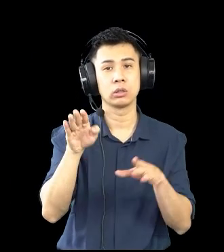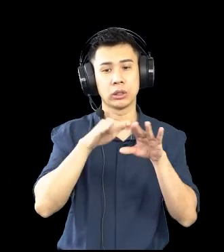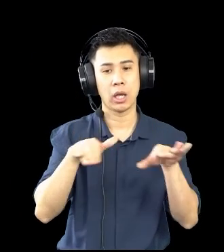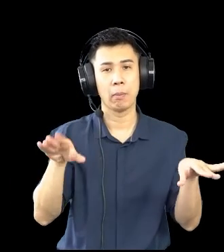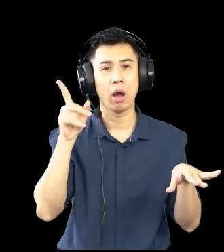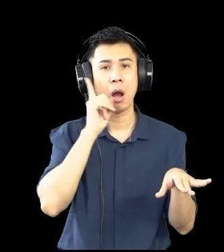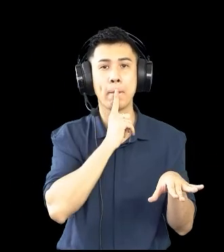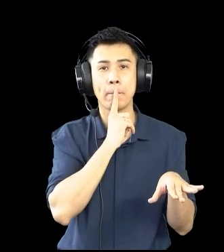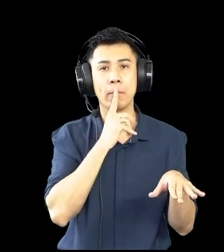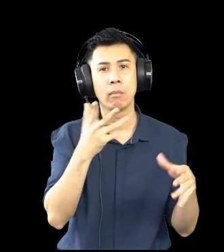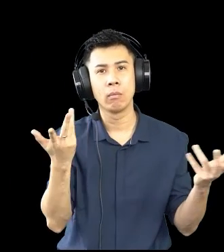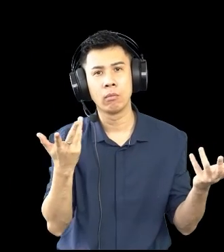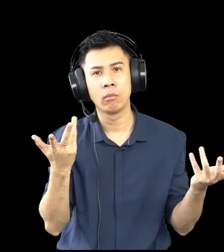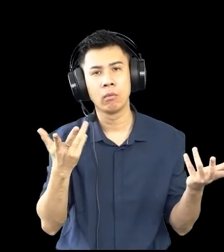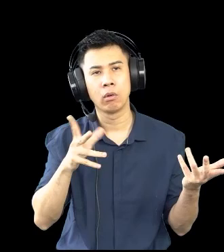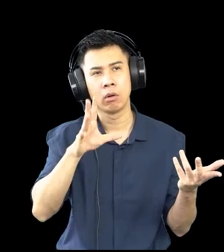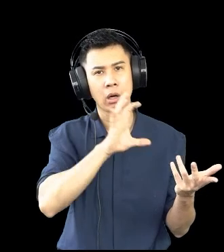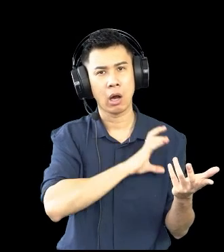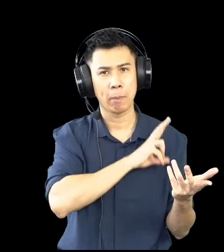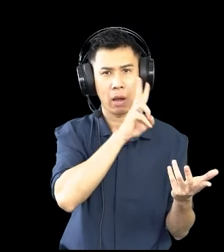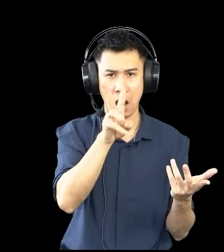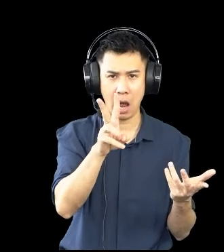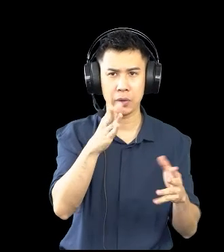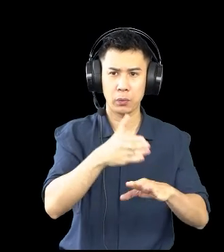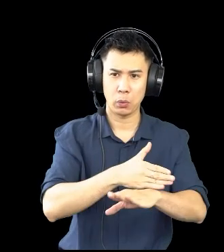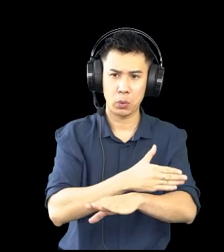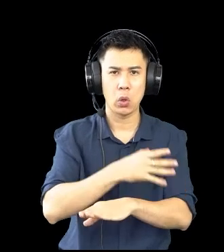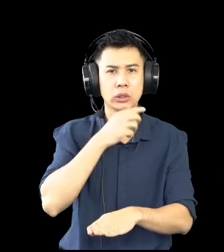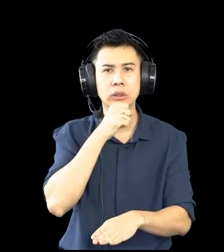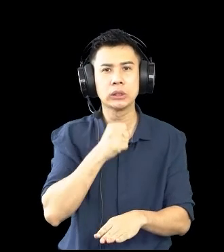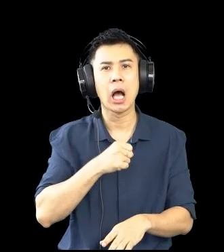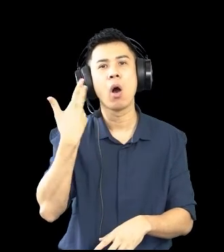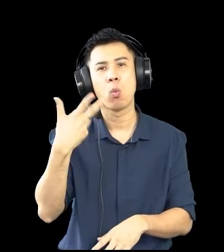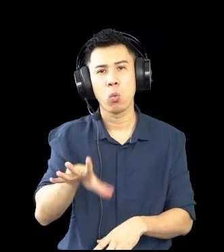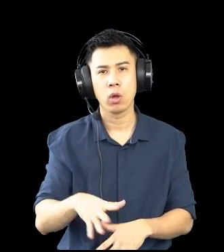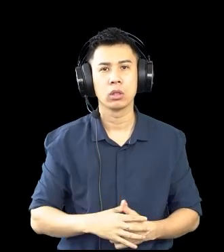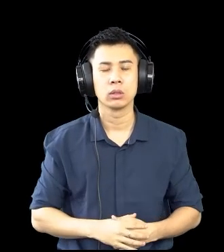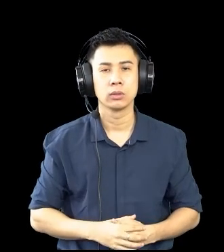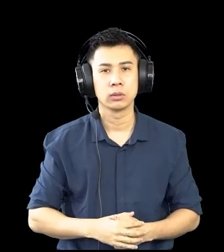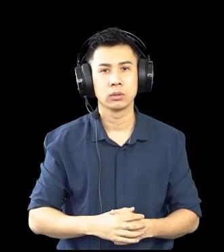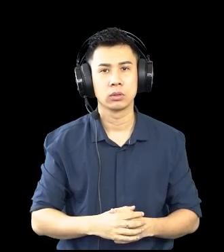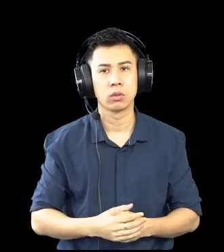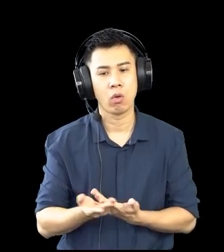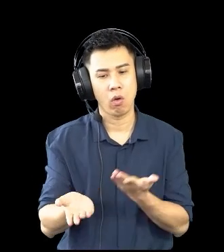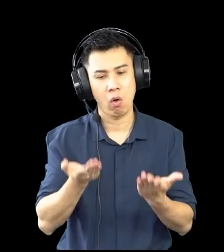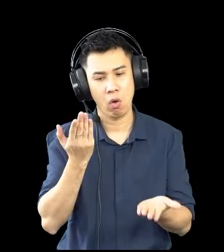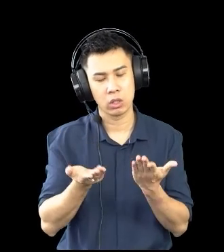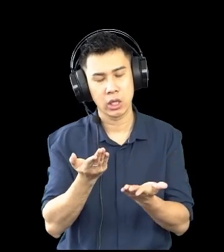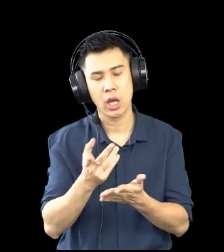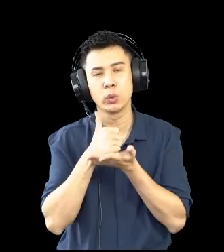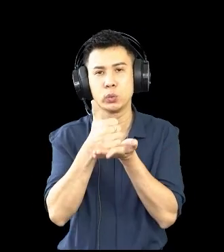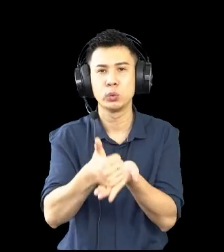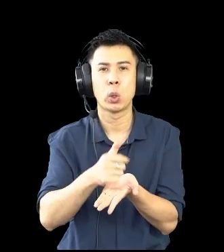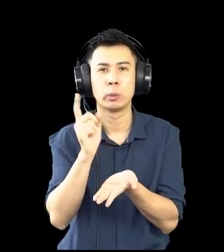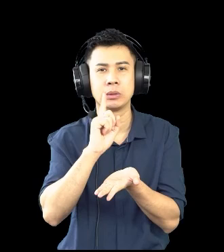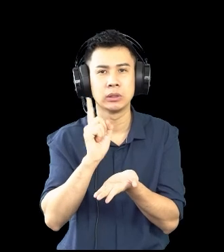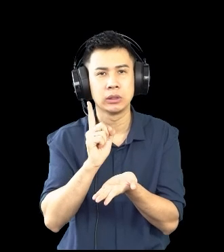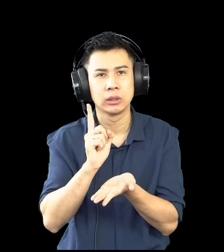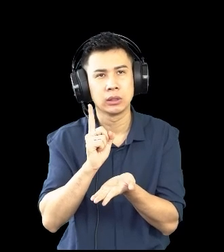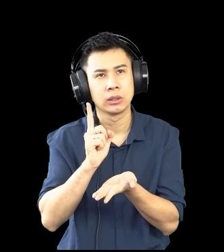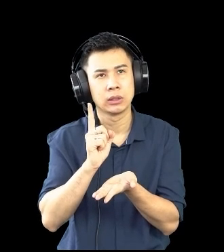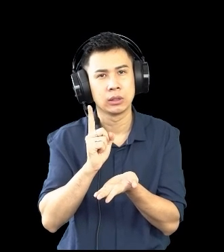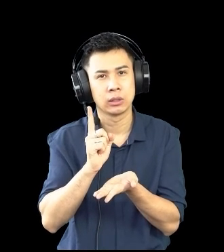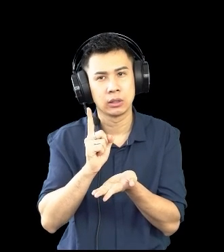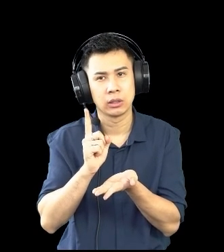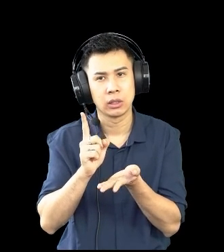những bạn khiếm thính này thì các bạn ấy đôi lúc đi học cấp 2 các bạn đã quá tuổi rồi, nên là cái việc bọn em chỉ có thể là bọn em đưa ra những cái,